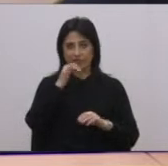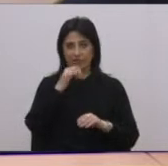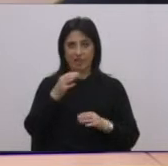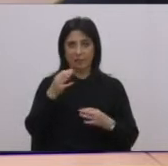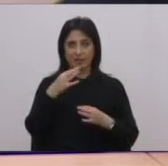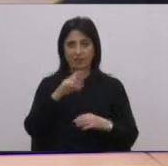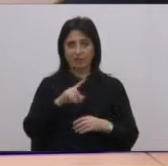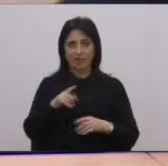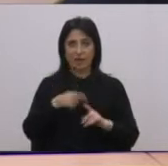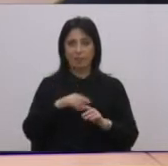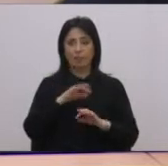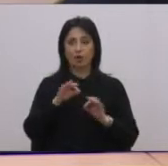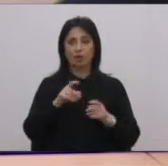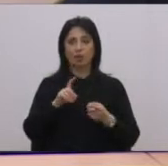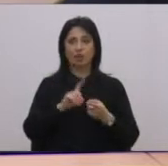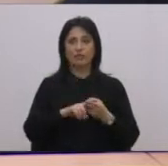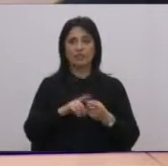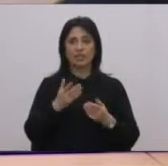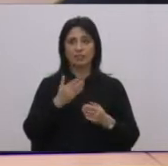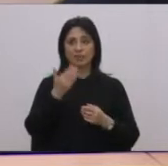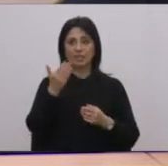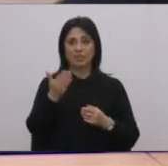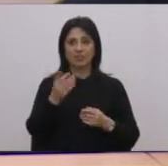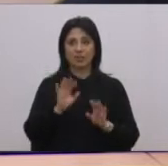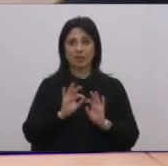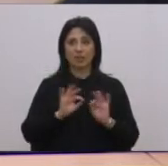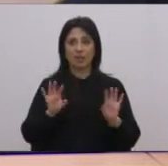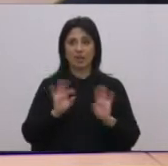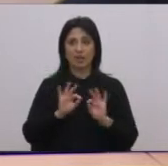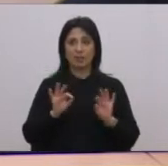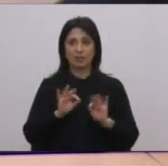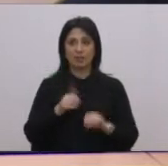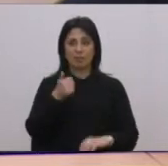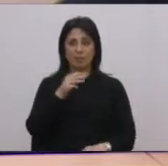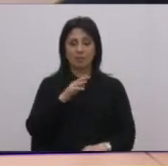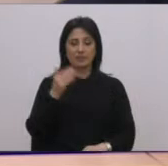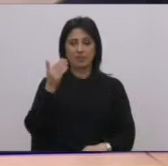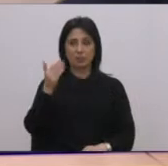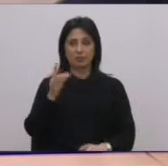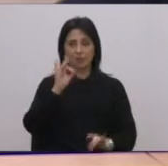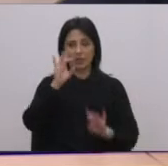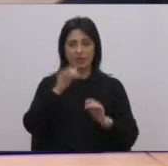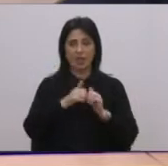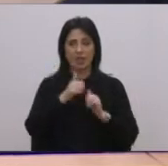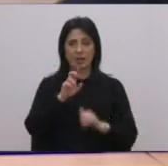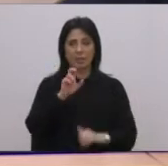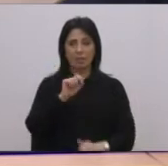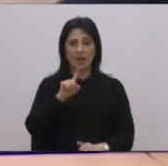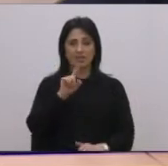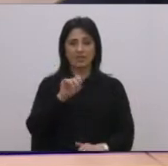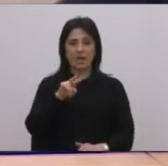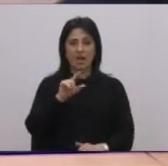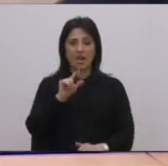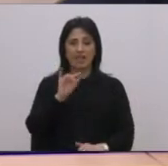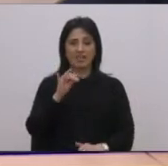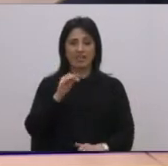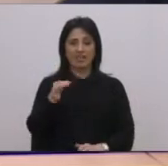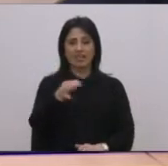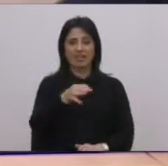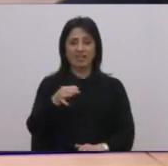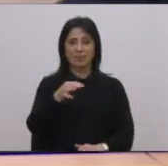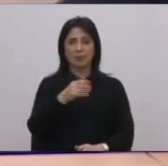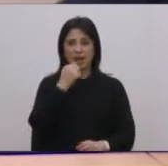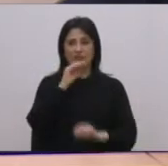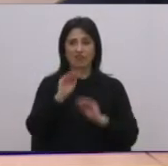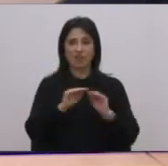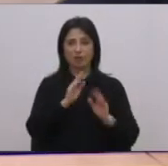mitkhra, am proektis shesakheb ikneb tkuen ganmartot, premieris mier daanonsebuli bazaletistvis